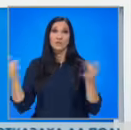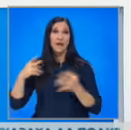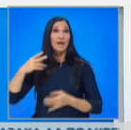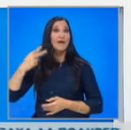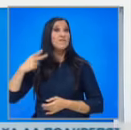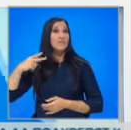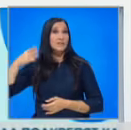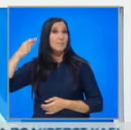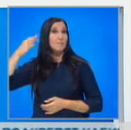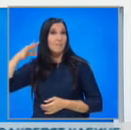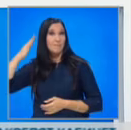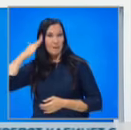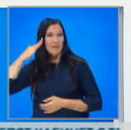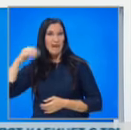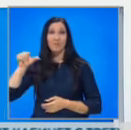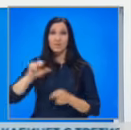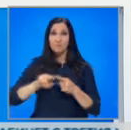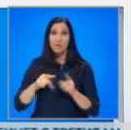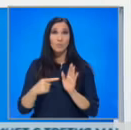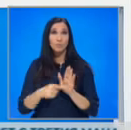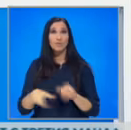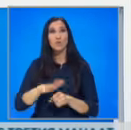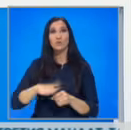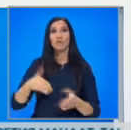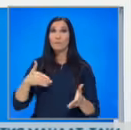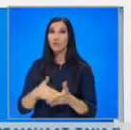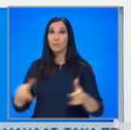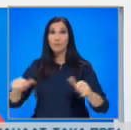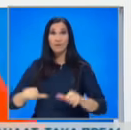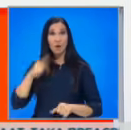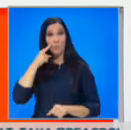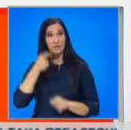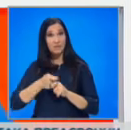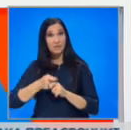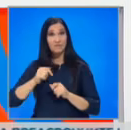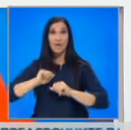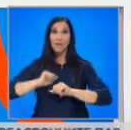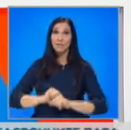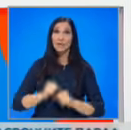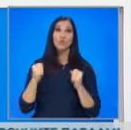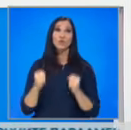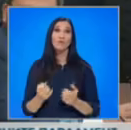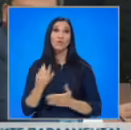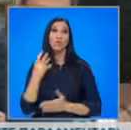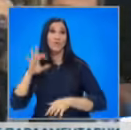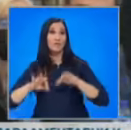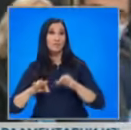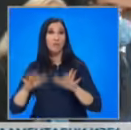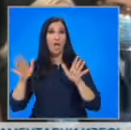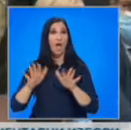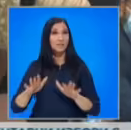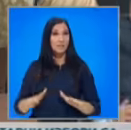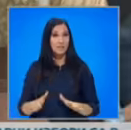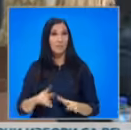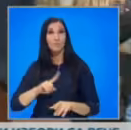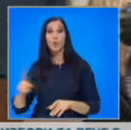Вицепремиерът Атанас Пеканов посочи като основна причина провала на опитите за съставяне на кабинет и очакването на нови избори през есента. И